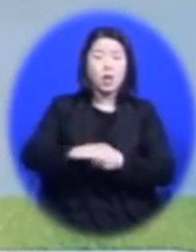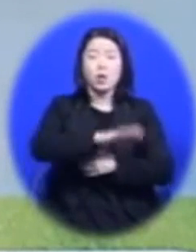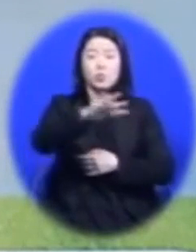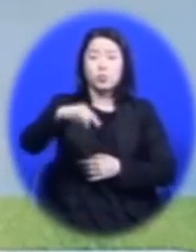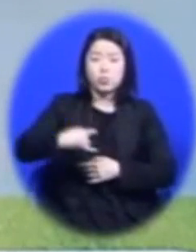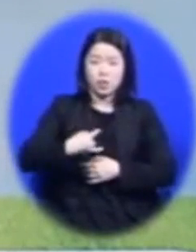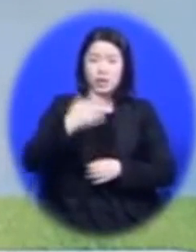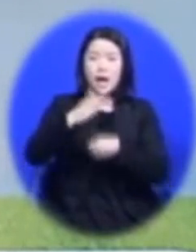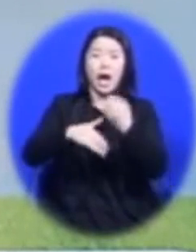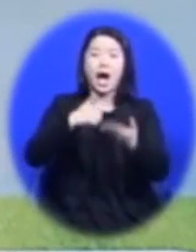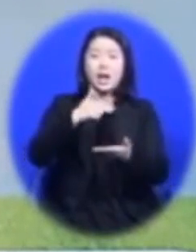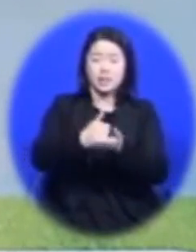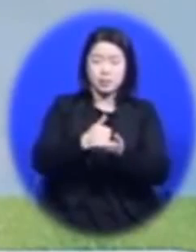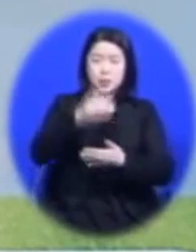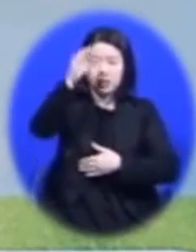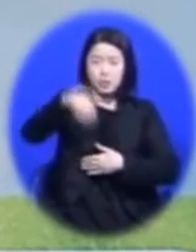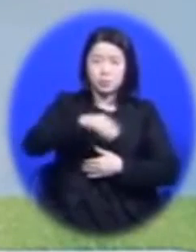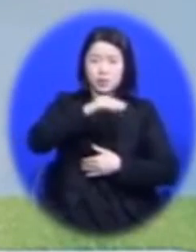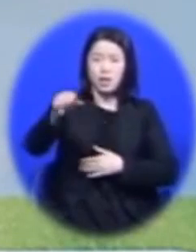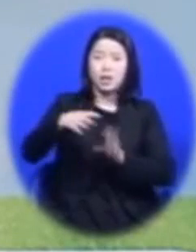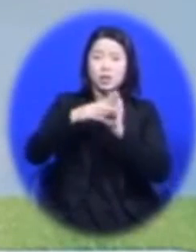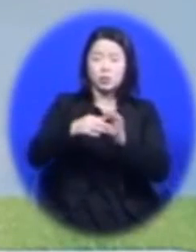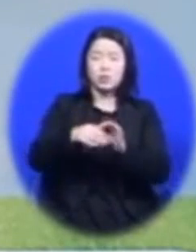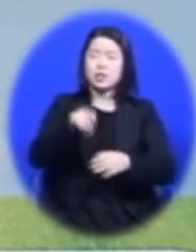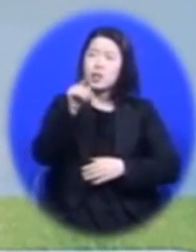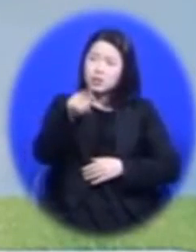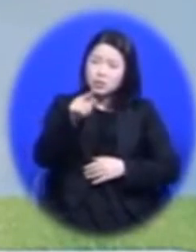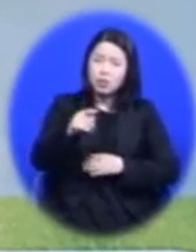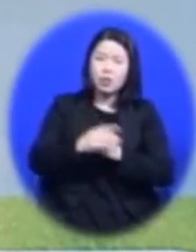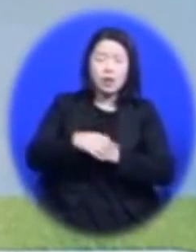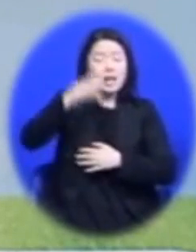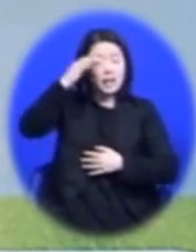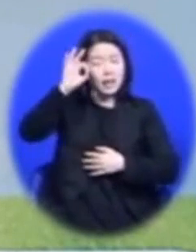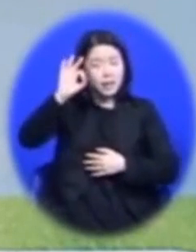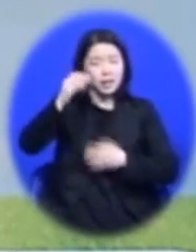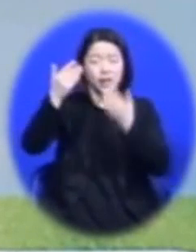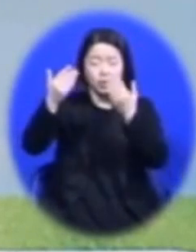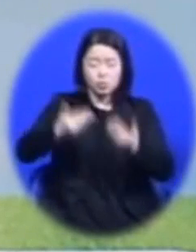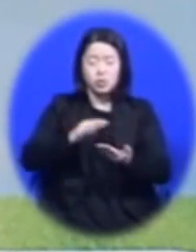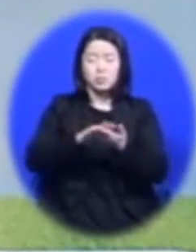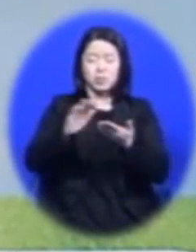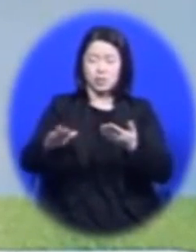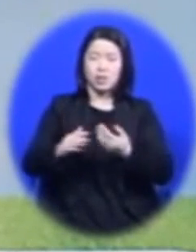우리에게 하나님이 십자가를 통해서 그걸 깨닫게 해주시는 거예요.